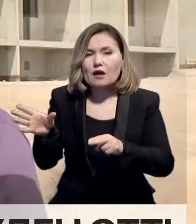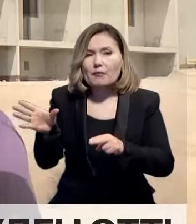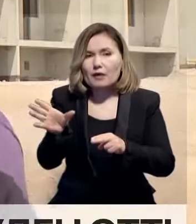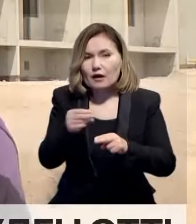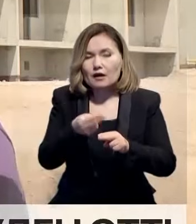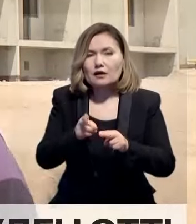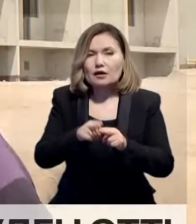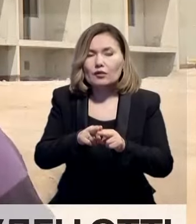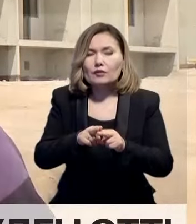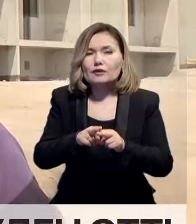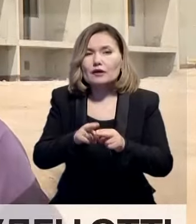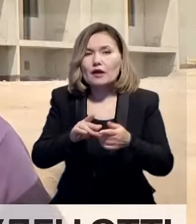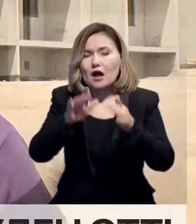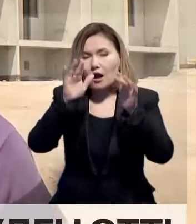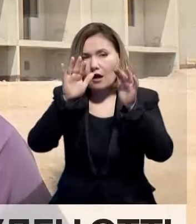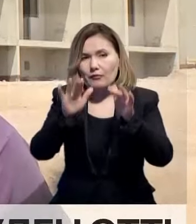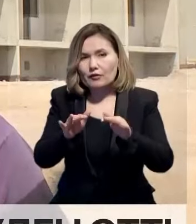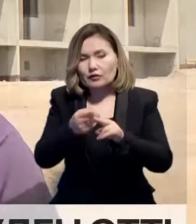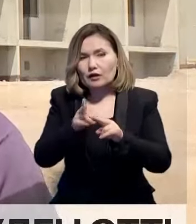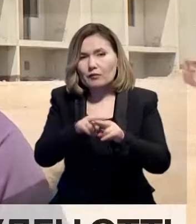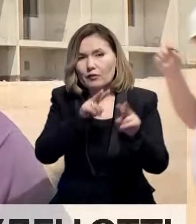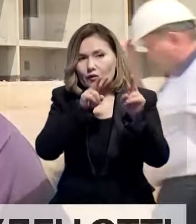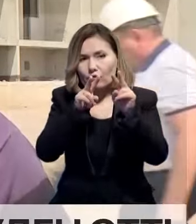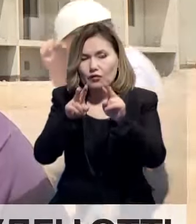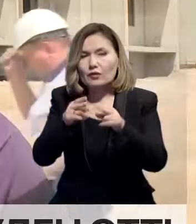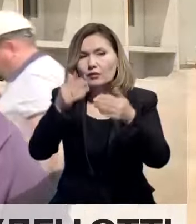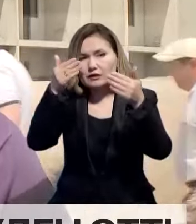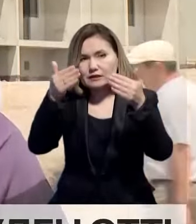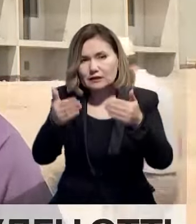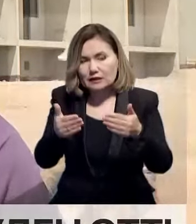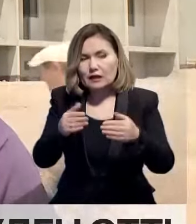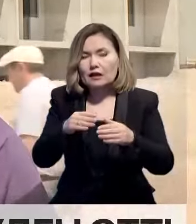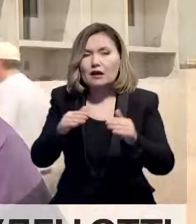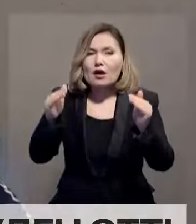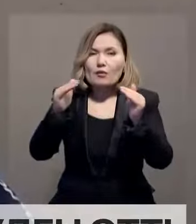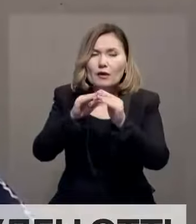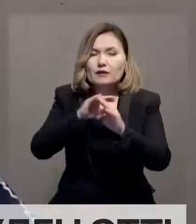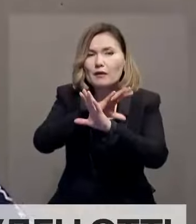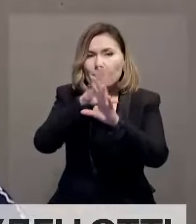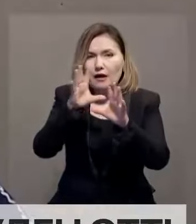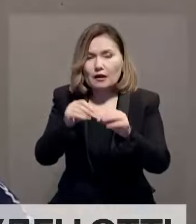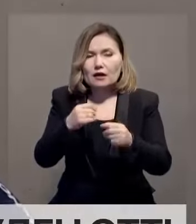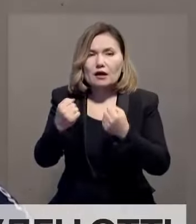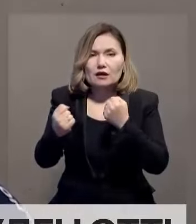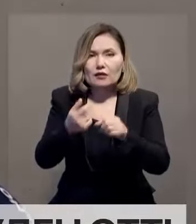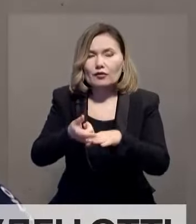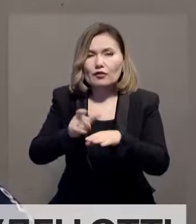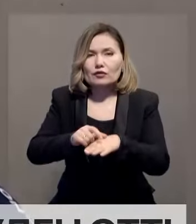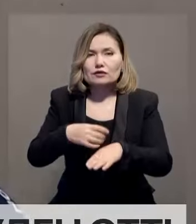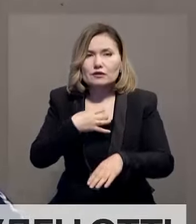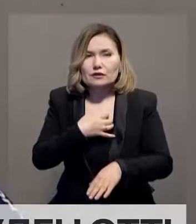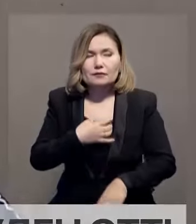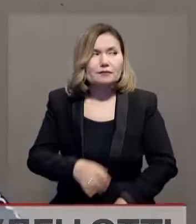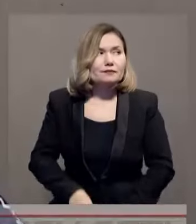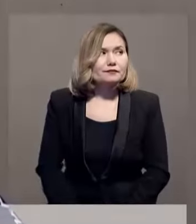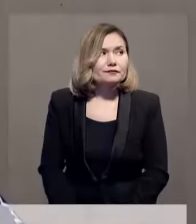Сол компьютерге қосылған, сол датчиктердің данныйларын бәрін алып, біз сосын қорытынды береміз. Біз Бішкектен